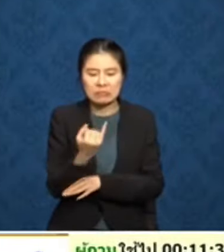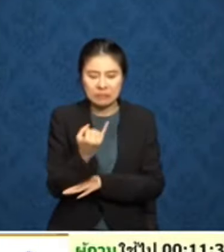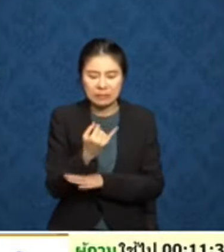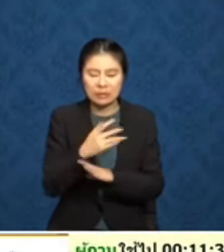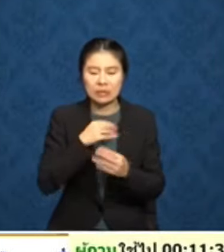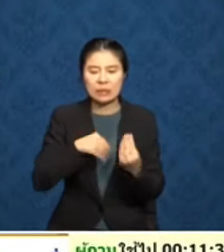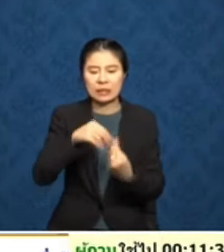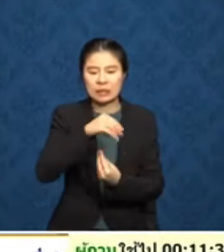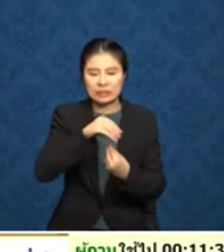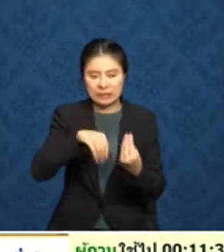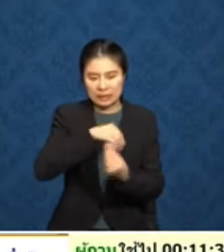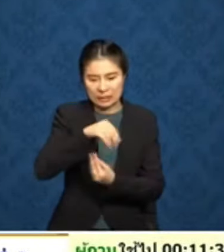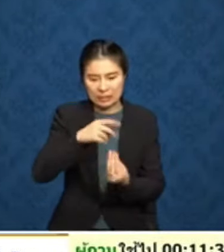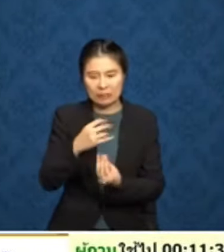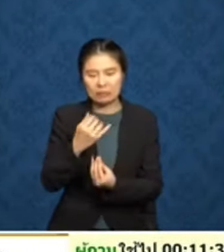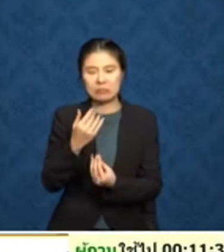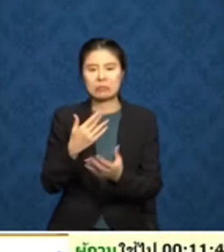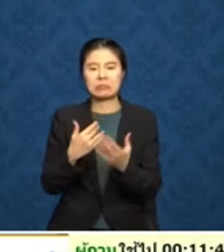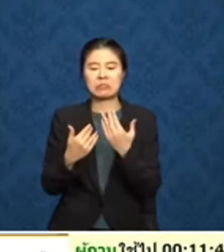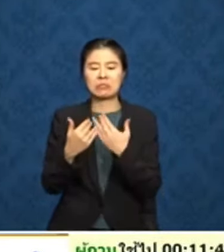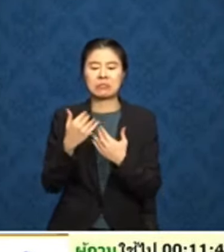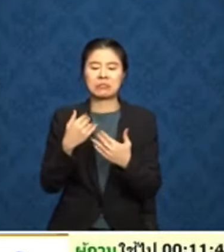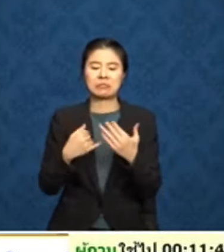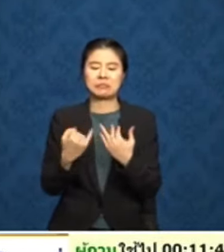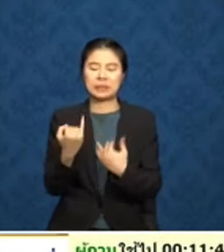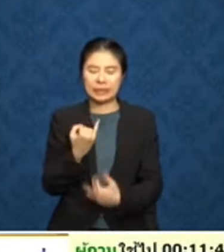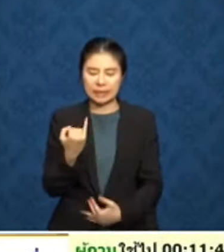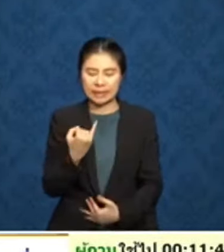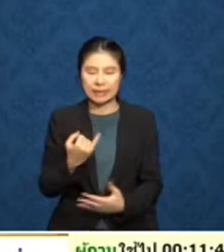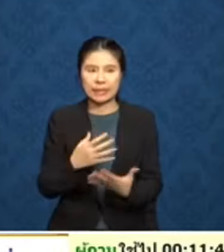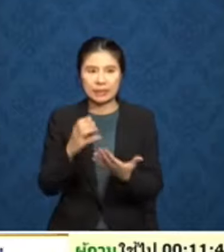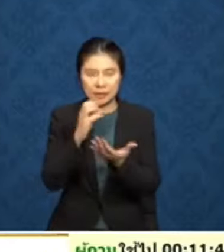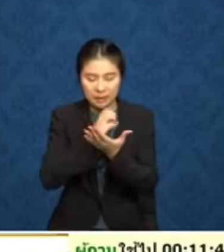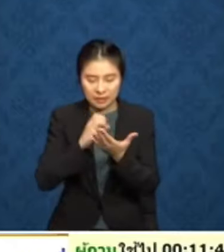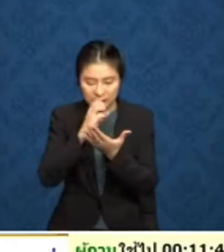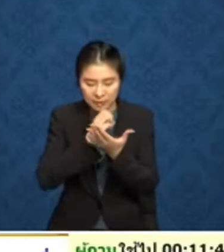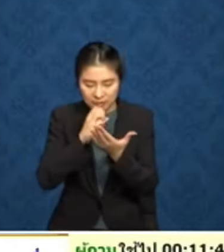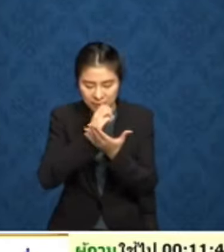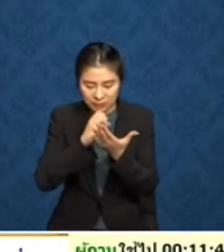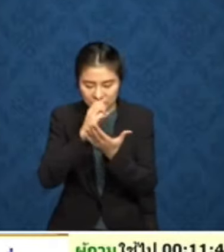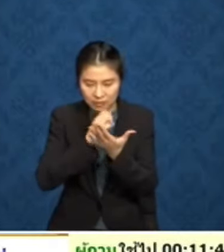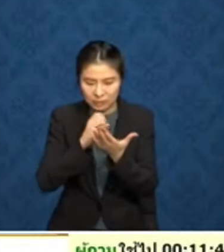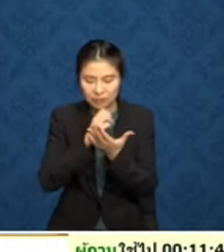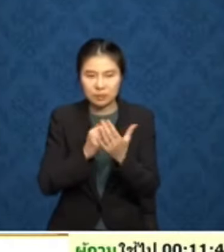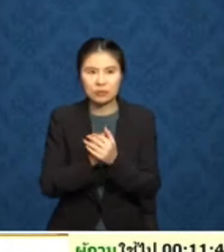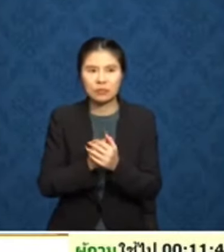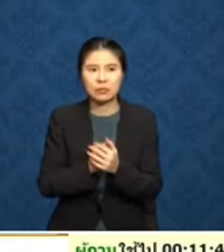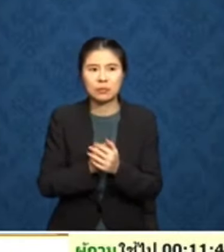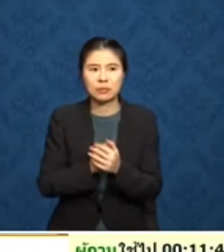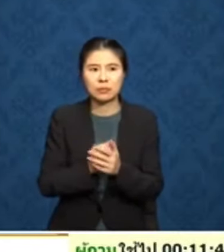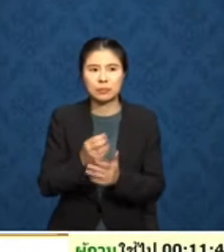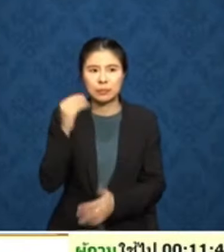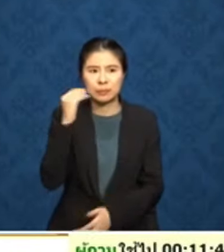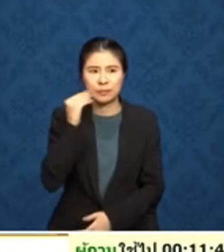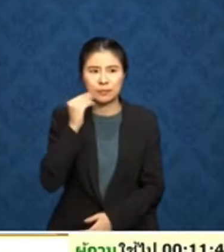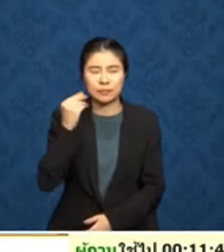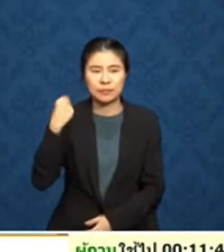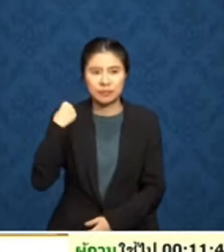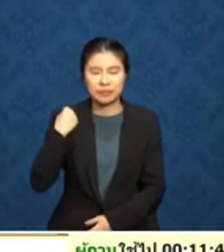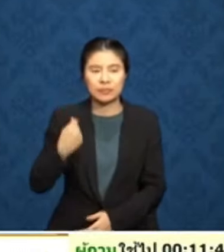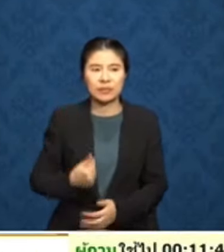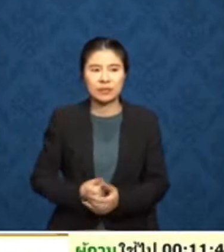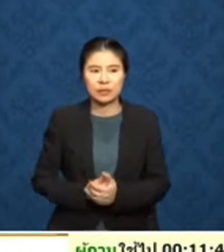ก็ยาเสพติดที่ไม่รู้ว่ากี่ปีกี่ชาติเราถึงจะสามารถปราบปรามกันได้เนี่ยมันก็ทำ